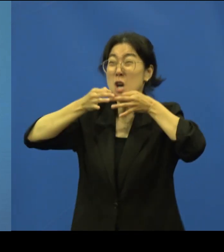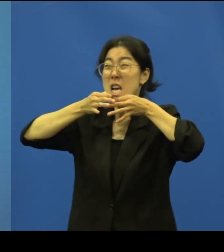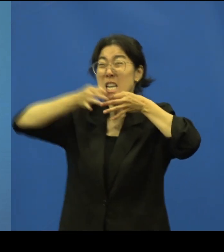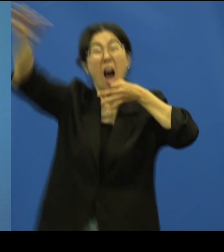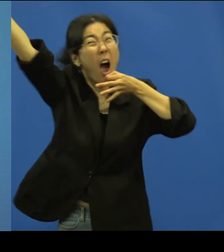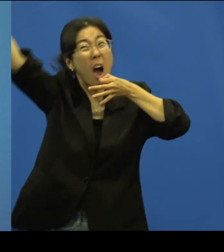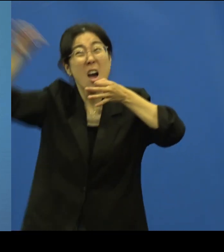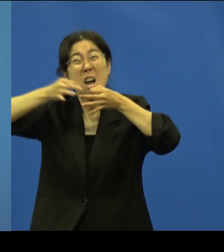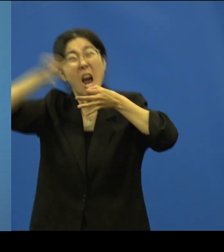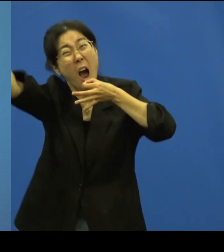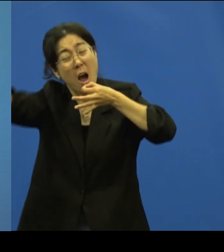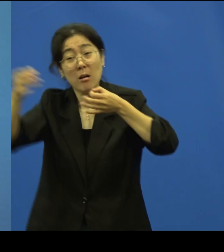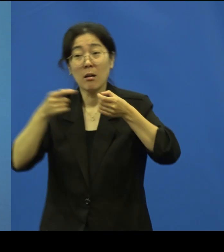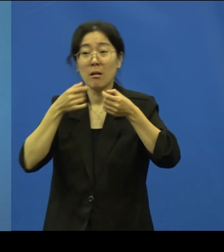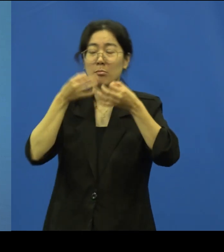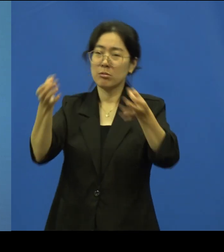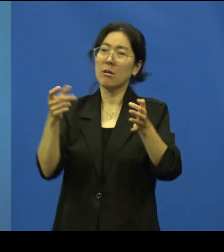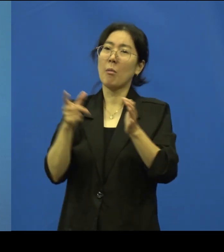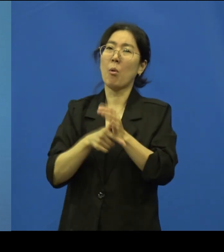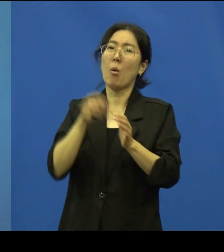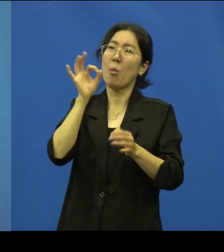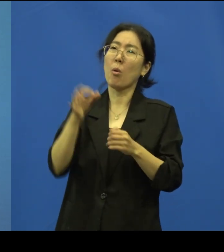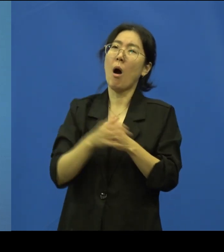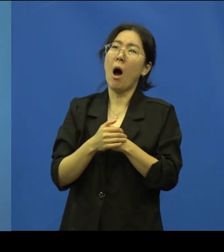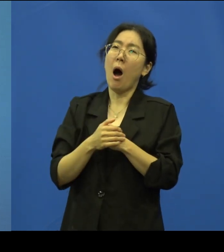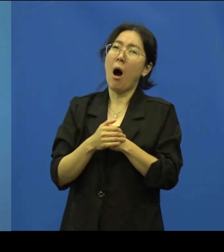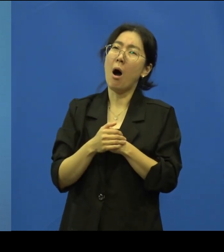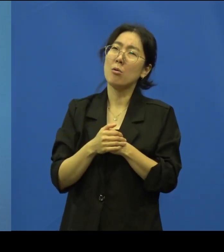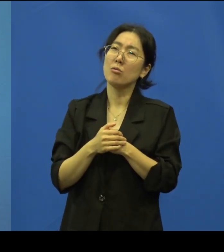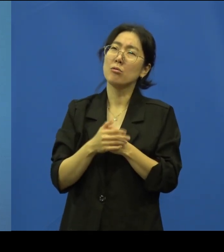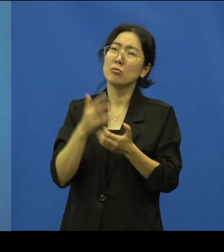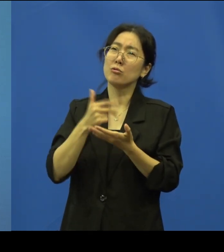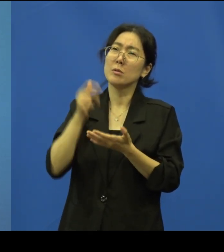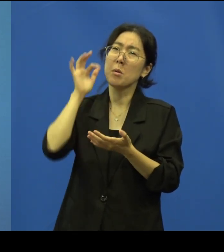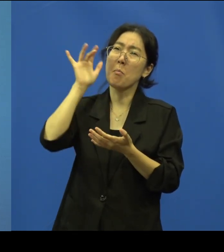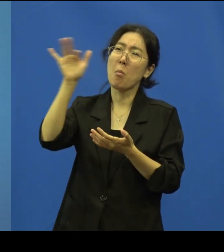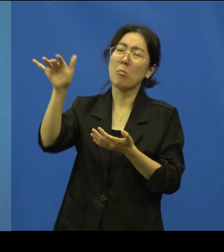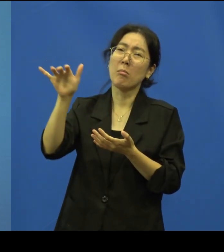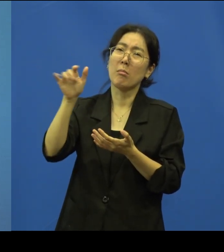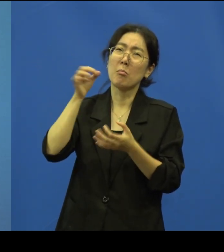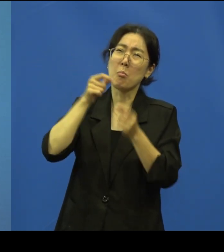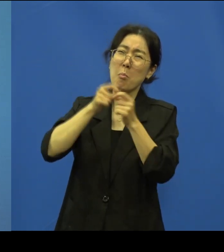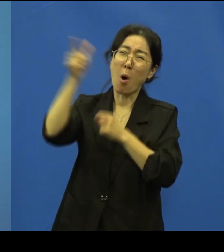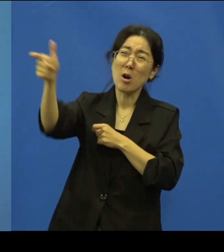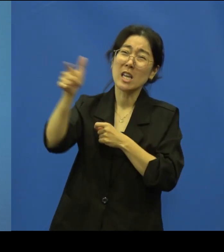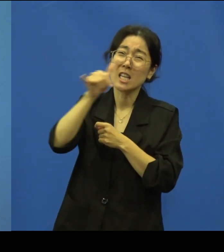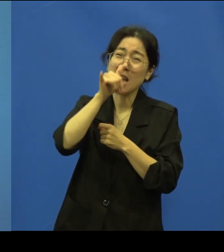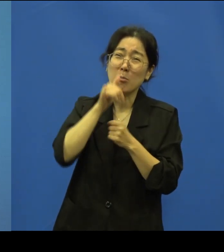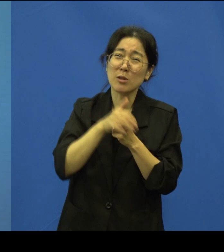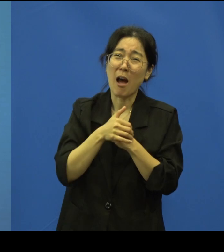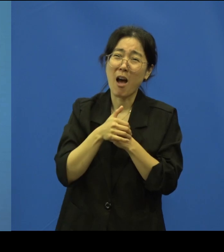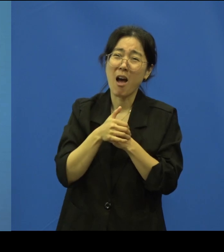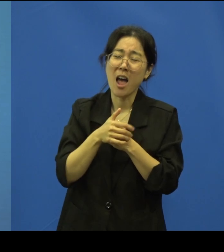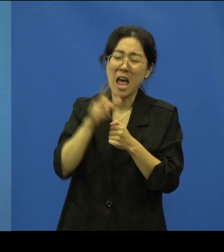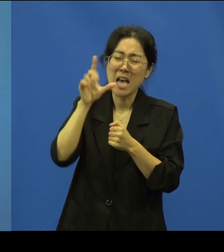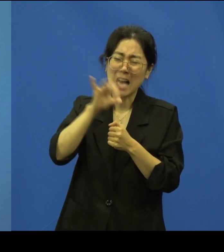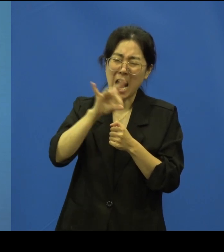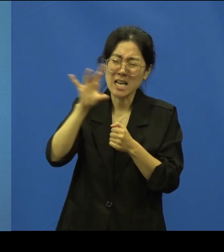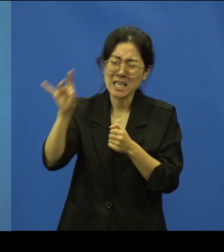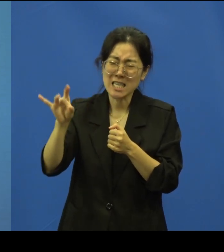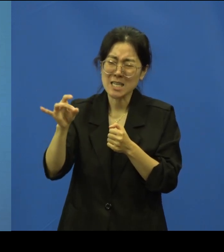여러분, 기도를 매일 하는 게 중요해요. 여러분이 기도를 그렇게